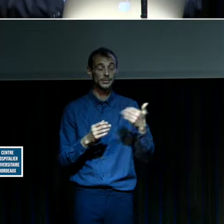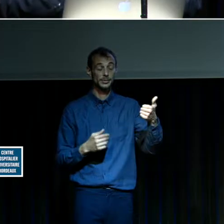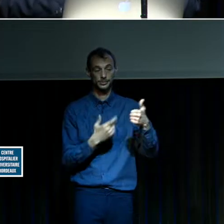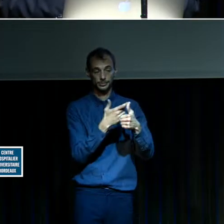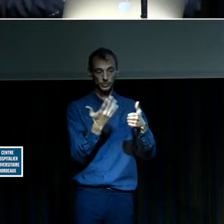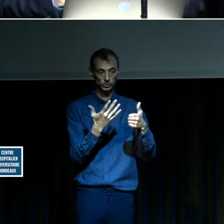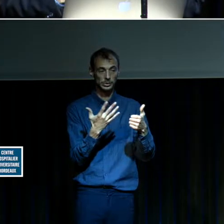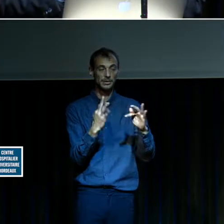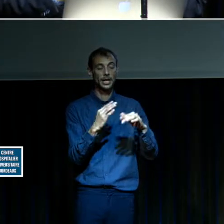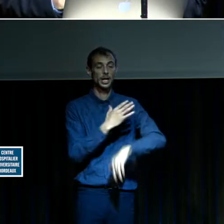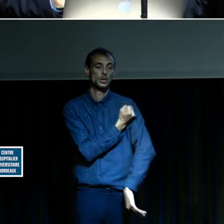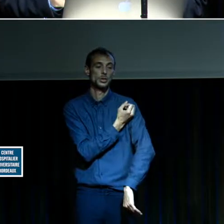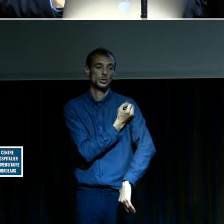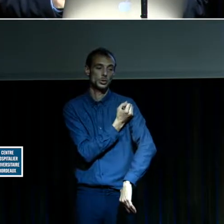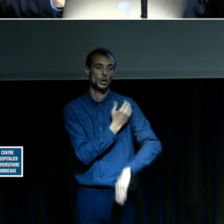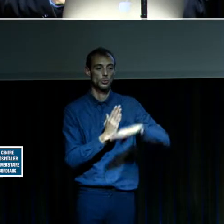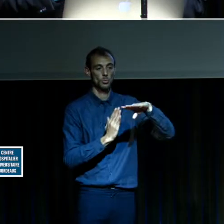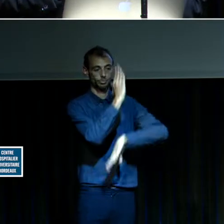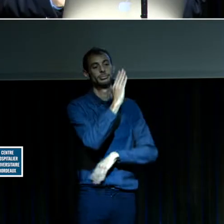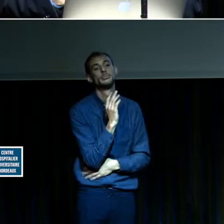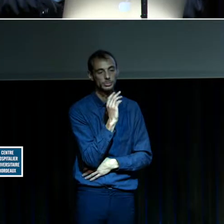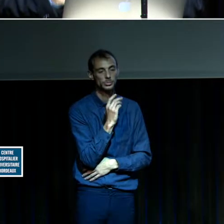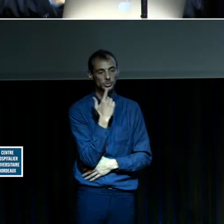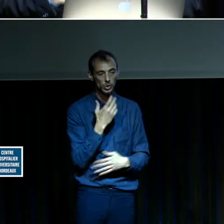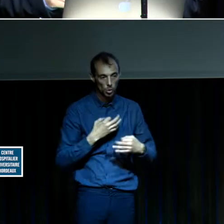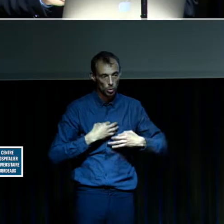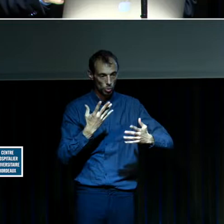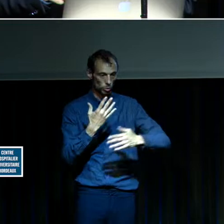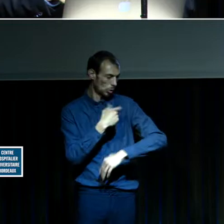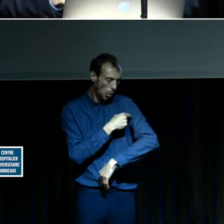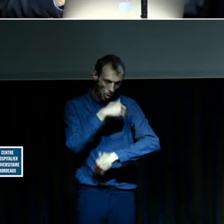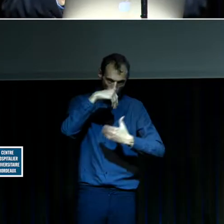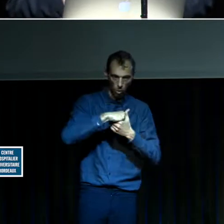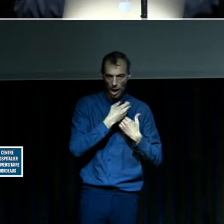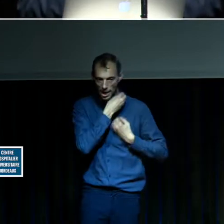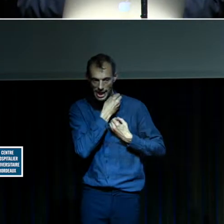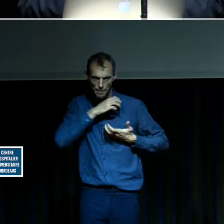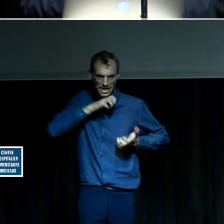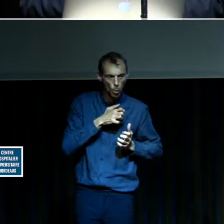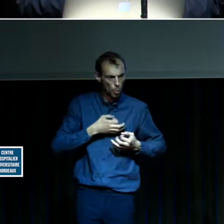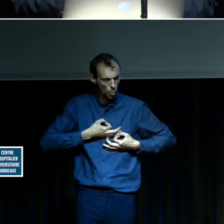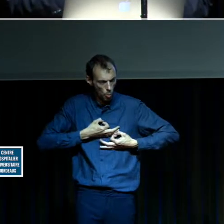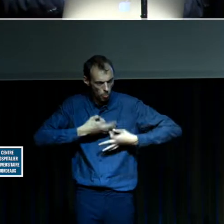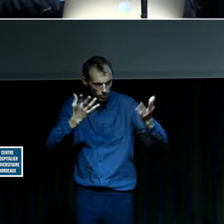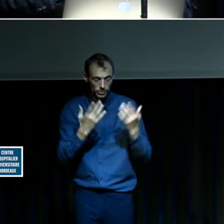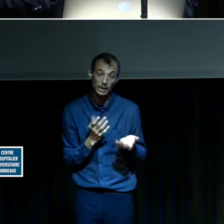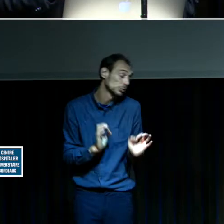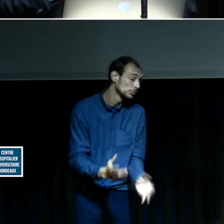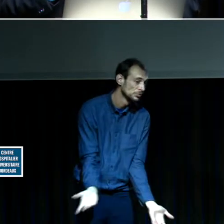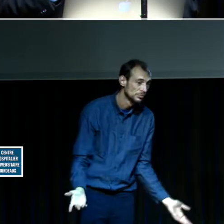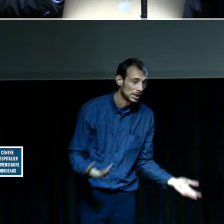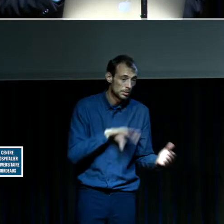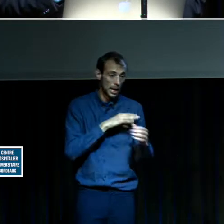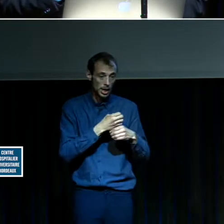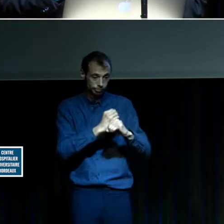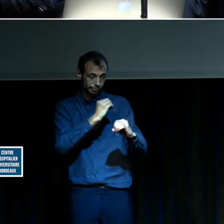c'est l'hypertension artérielle. Trop de pression dans les artères. Alors, trop de pression dans un tuyau expose